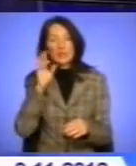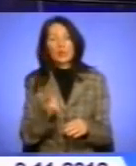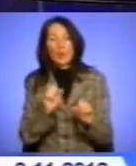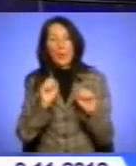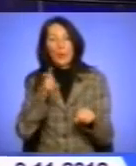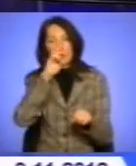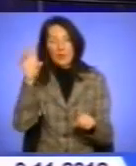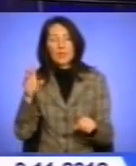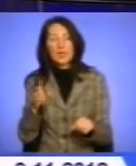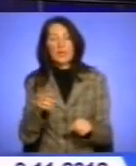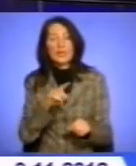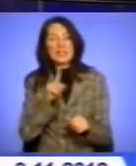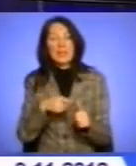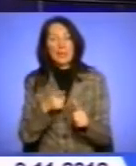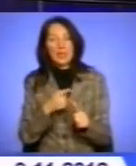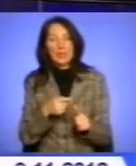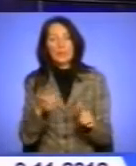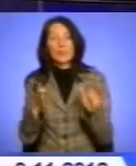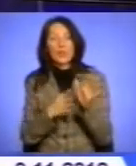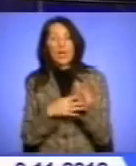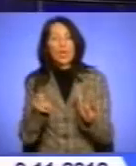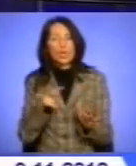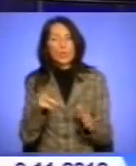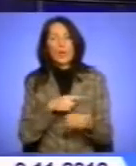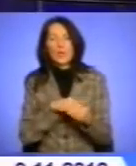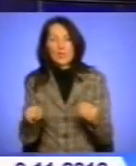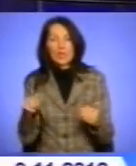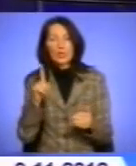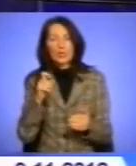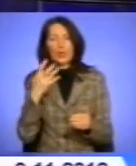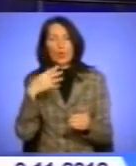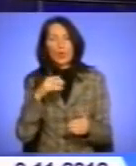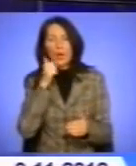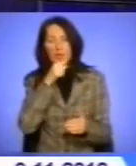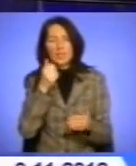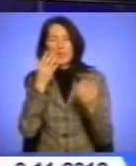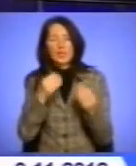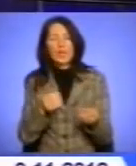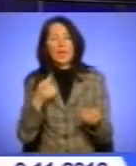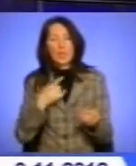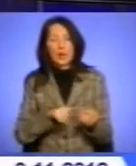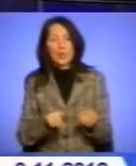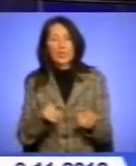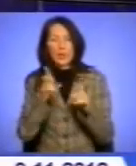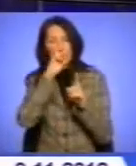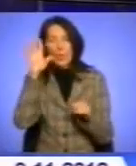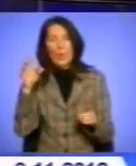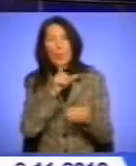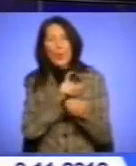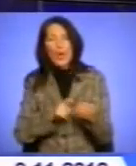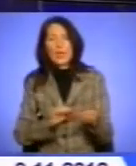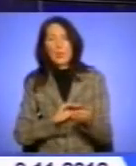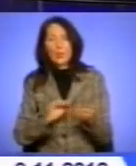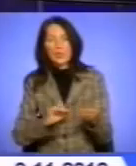іменинами. 9 листопада відзначають 140-річчя від дня народження видатного поета, прозаїка, художника,